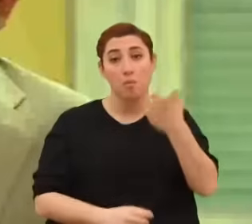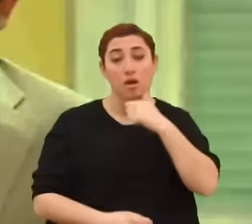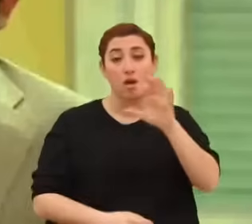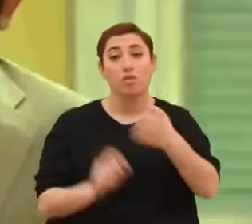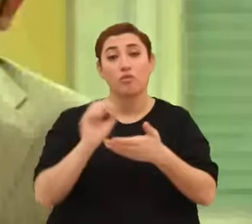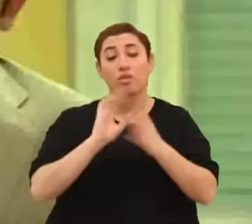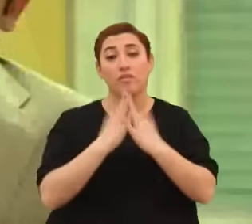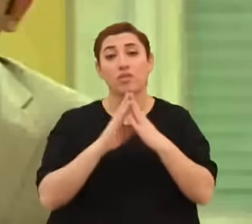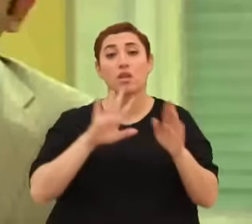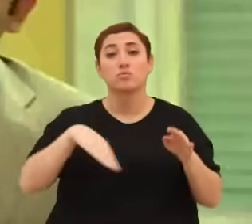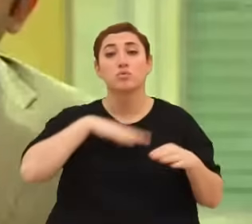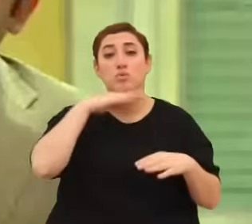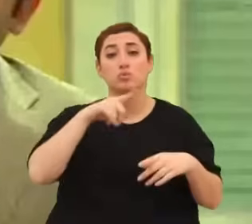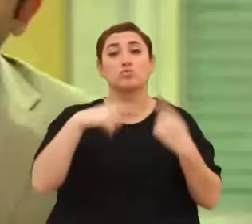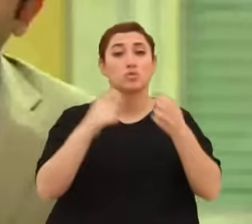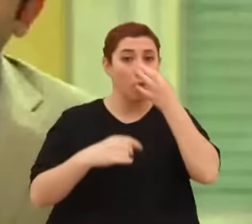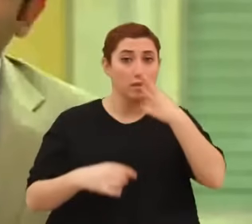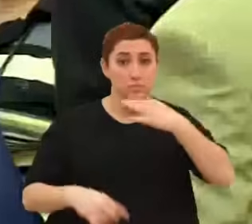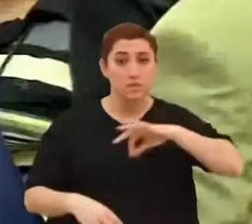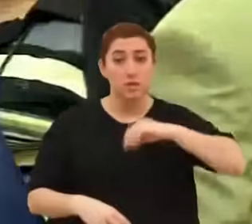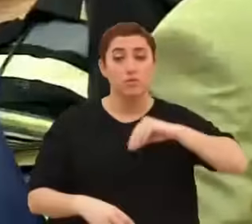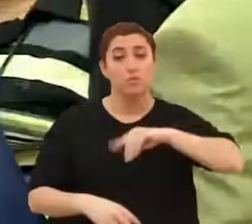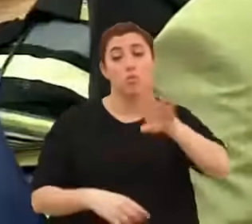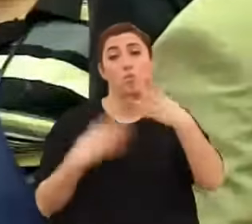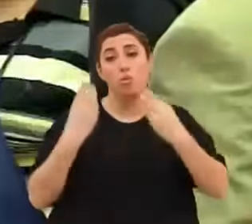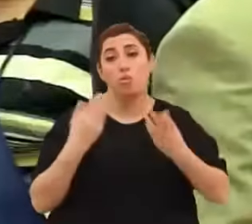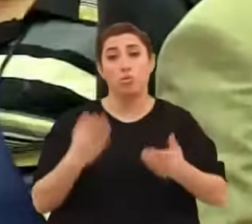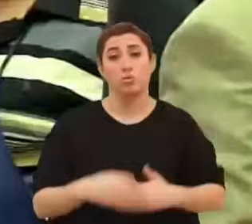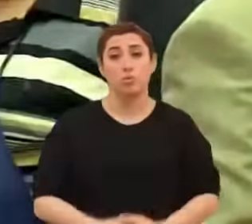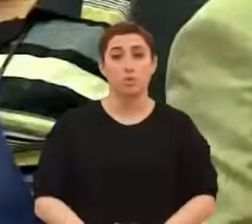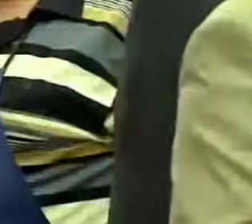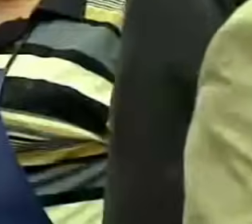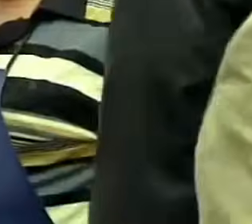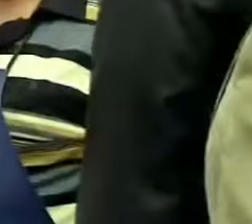randevu defteri her taraf dolu. Sen bu işleri kolay mı sanıyorsun abi? Böyle oluyor işte.